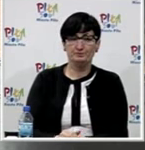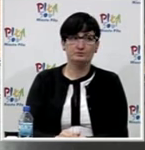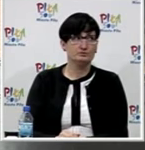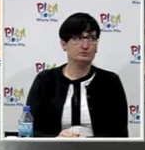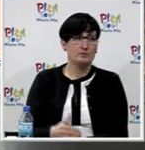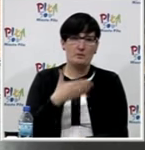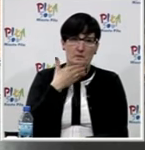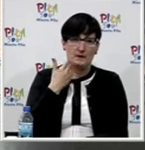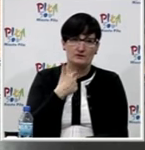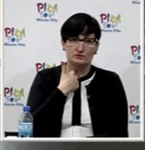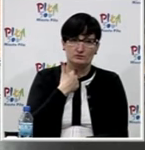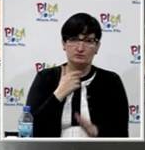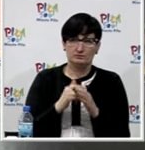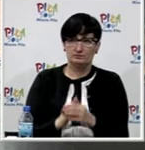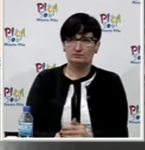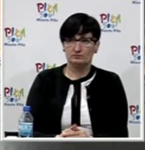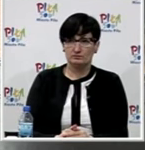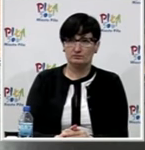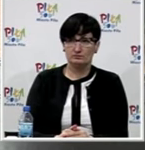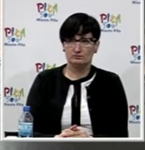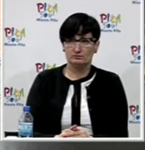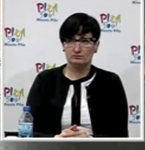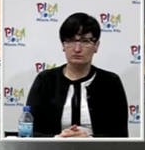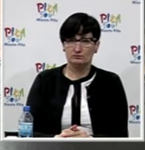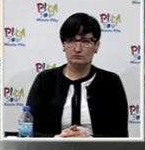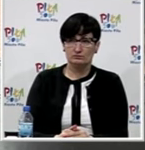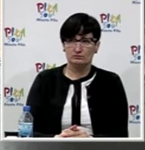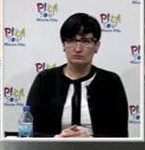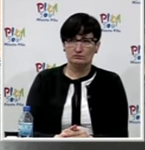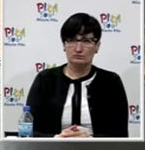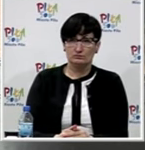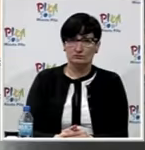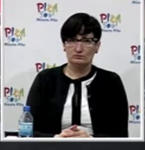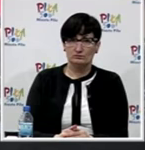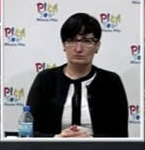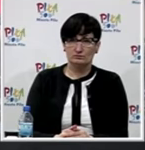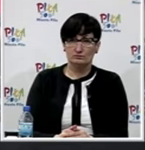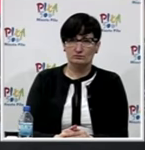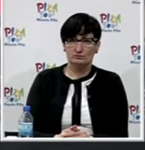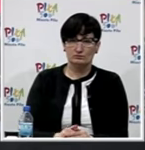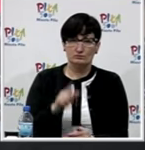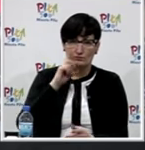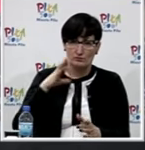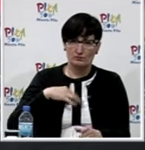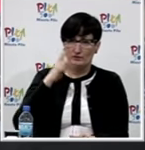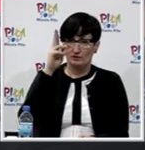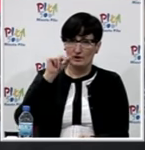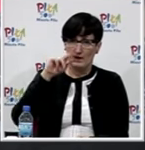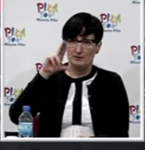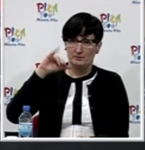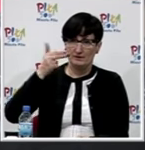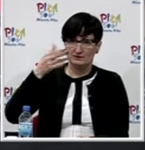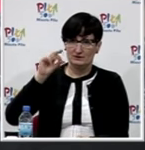Nie widzę zgłoszeń. Bardzo proszę, jest pan przewodniczący Mieczysław Karpiński. Chciałbym powiedzieć w ten sposób.